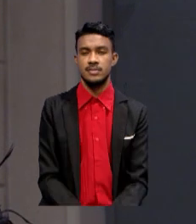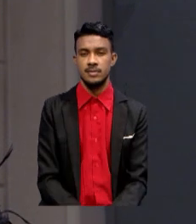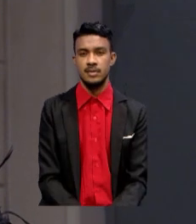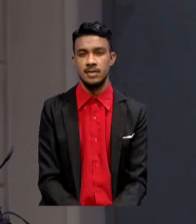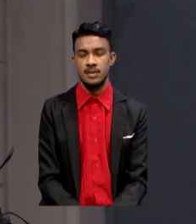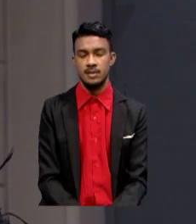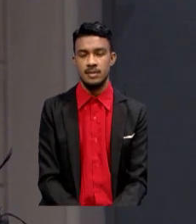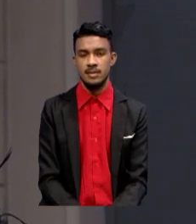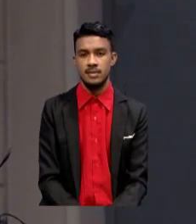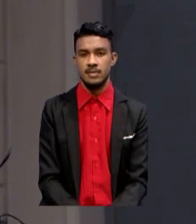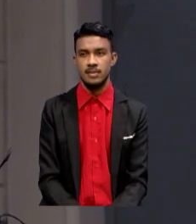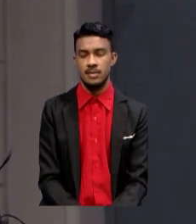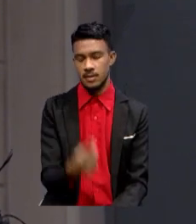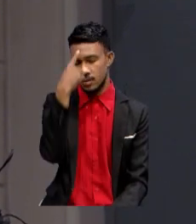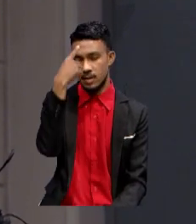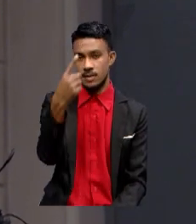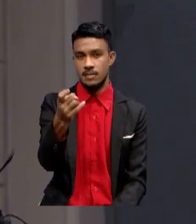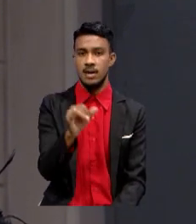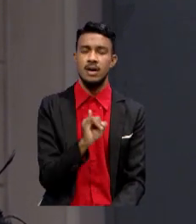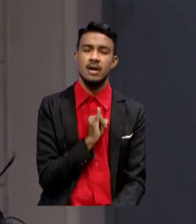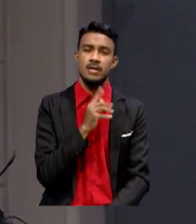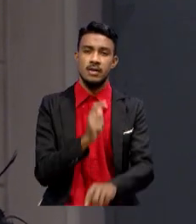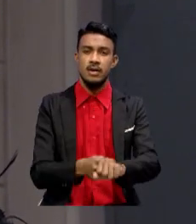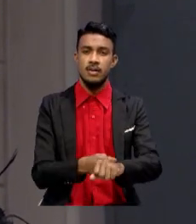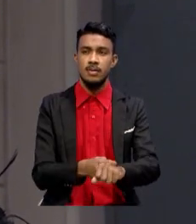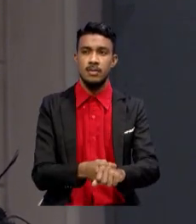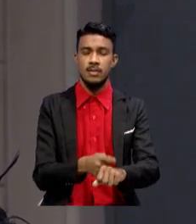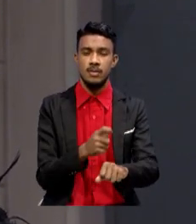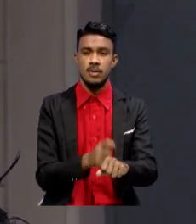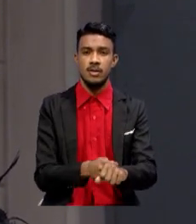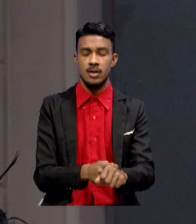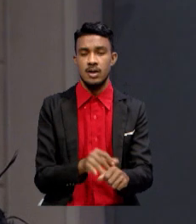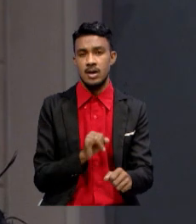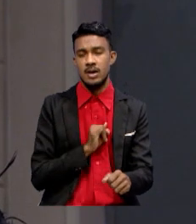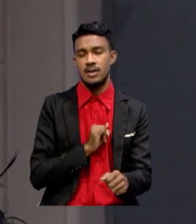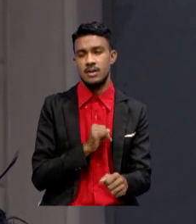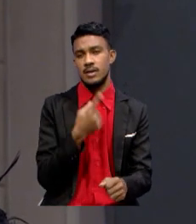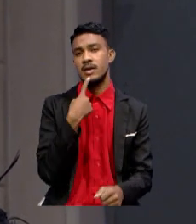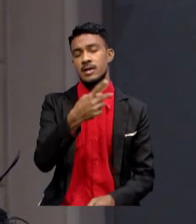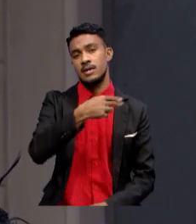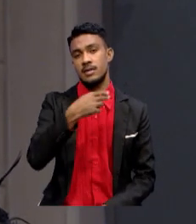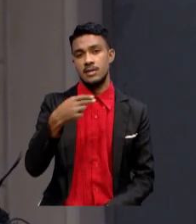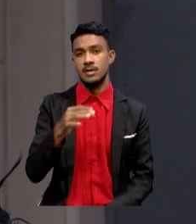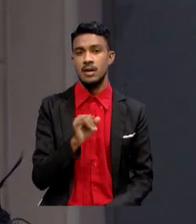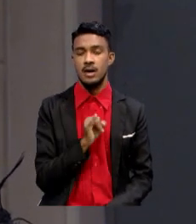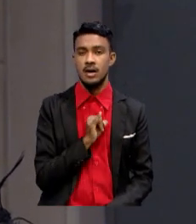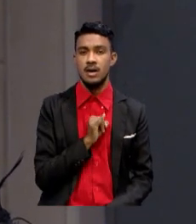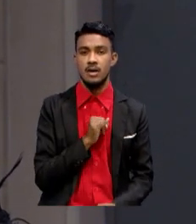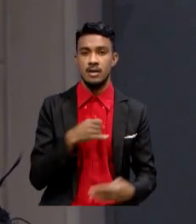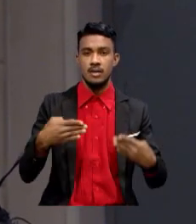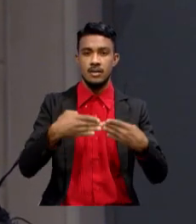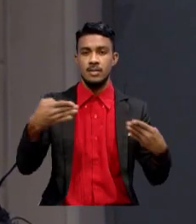biasa ne tambah hau durante ini umur hal biasa tim Indonesia mus aku kerja minat tuh Indonesia nih. Kail